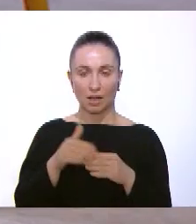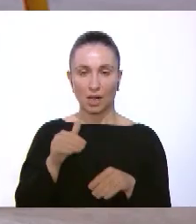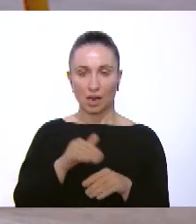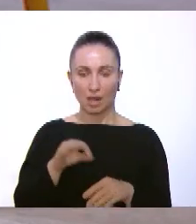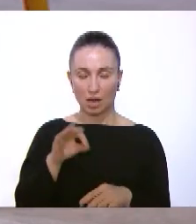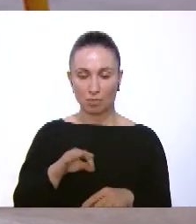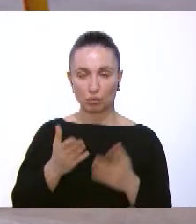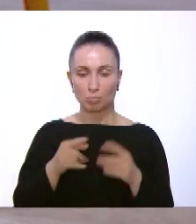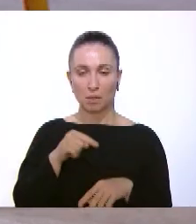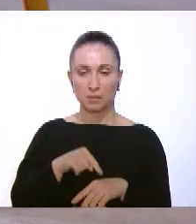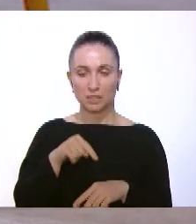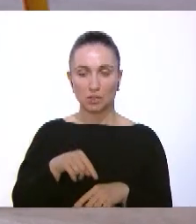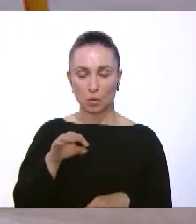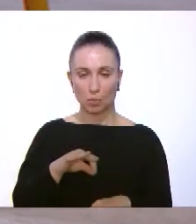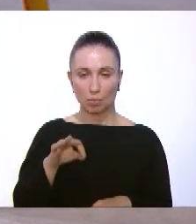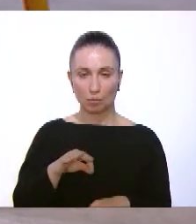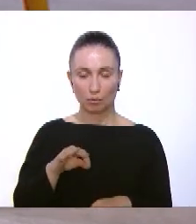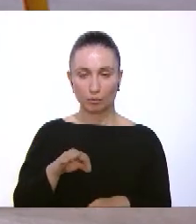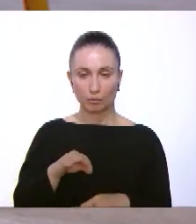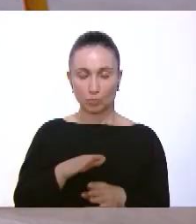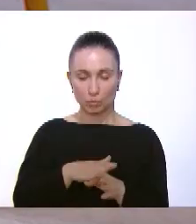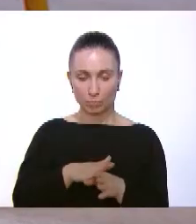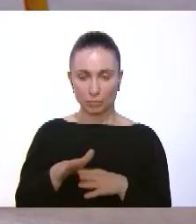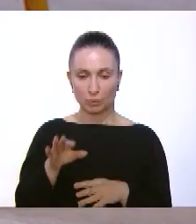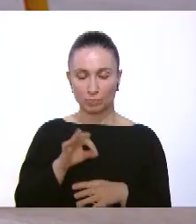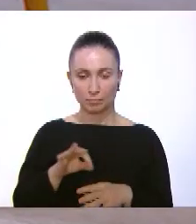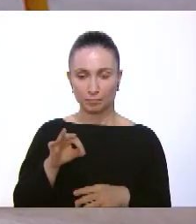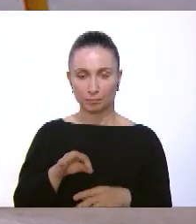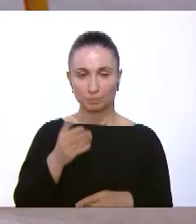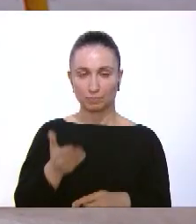ხელმისაწვდომობა, თუნდაც მგრძნობელობის სრულყოფილი და